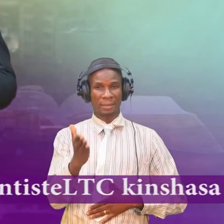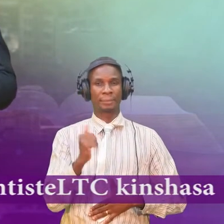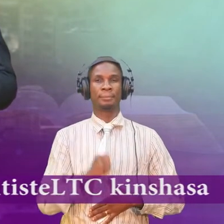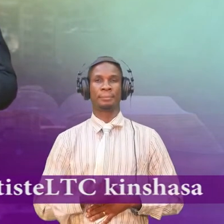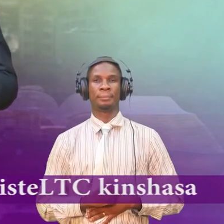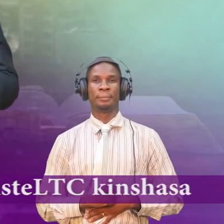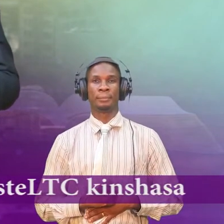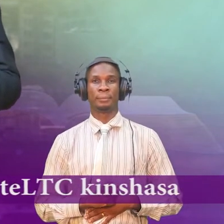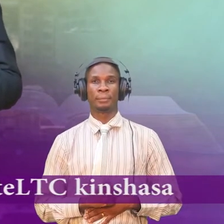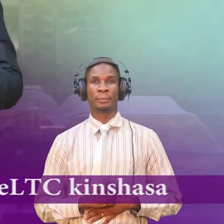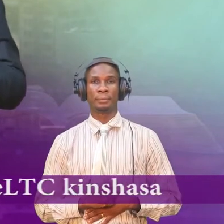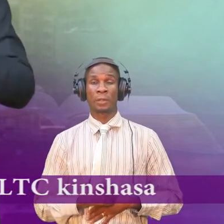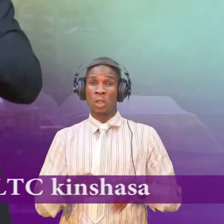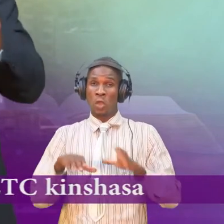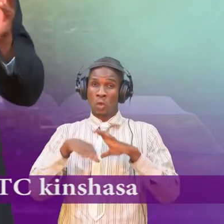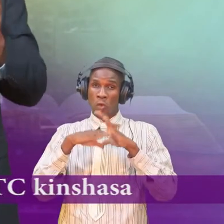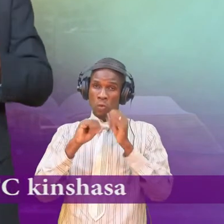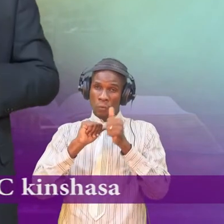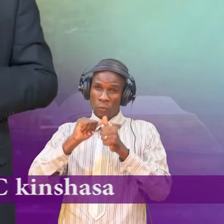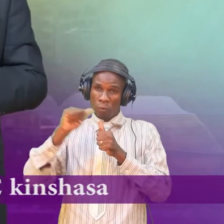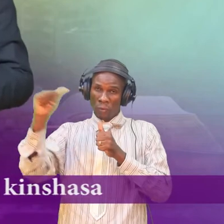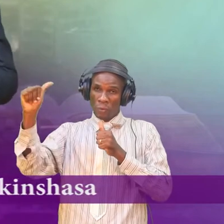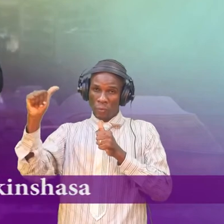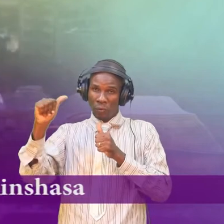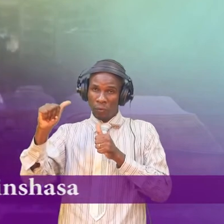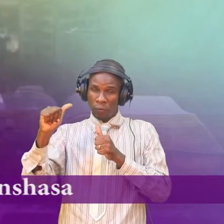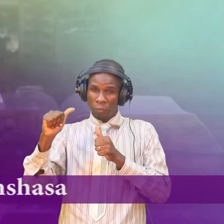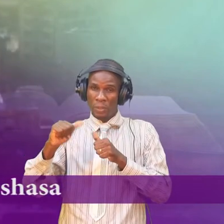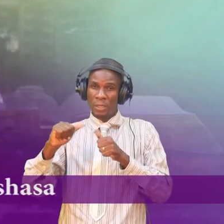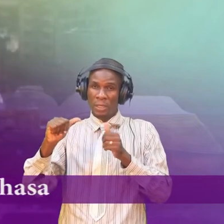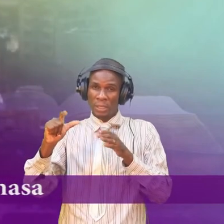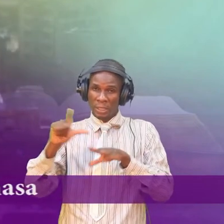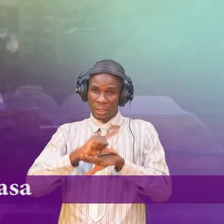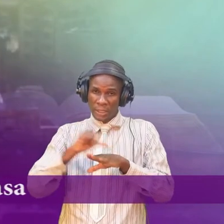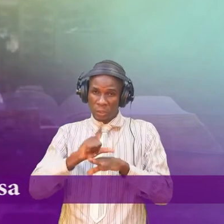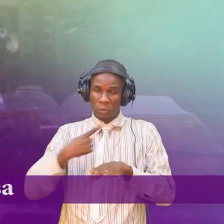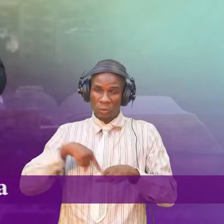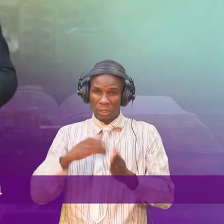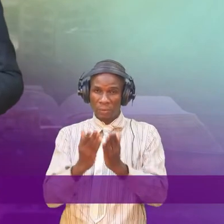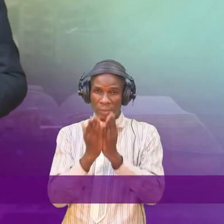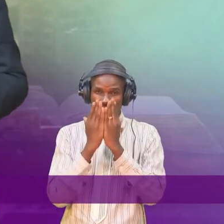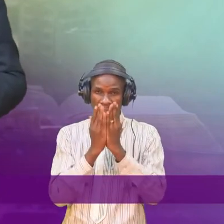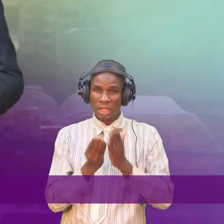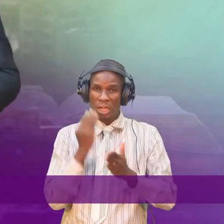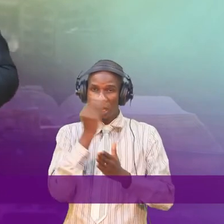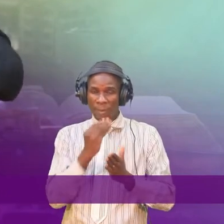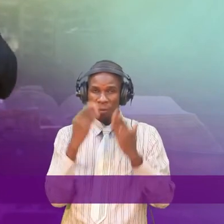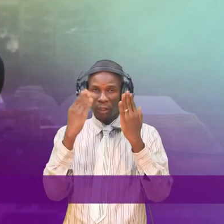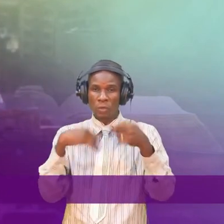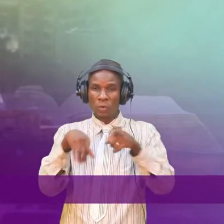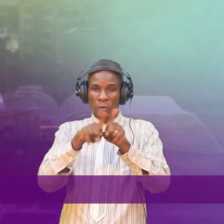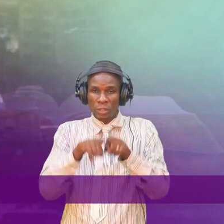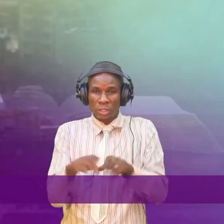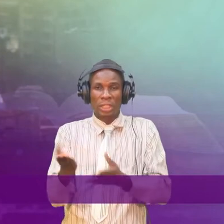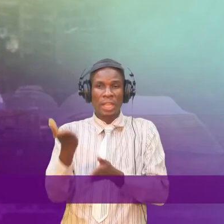tunavitumia vibaya kwa njia halisi. Tout au long de ces réunions, nous avons étudié la parole. Tu katika masomo ambayo